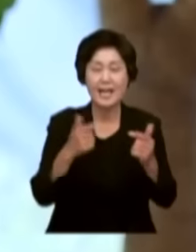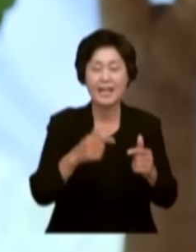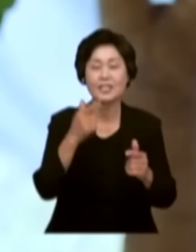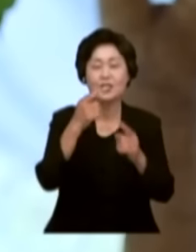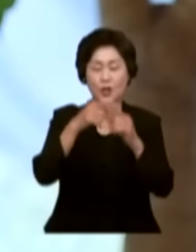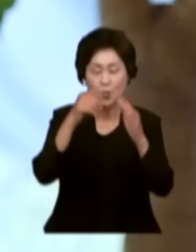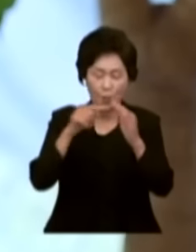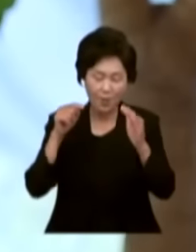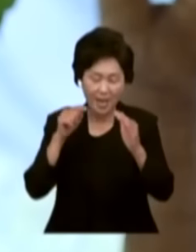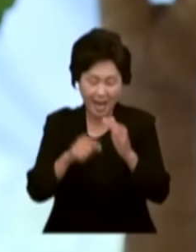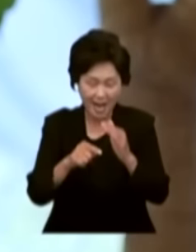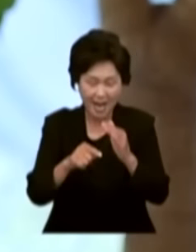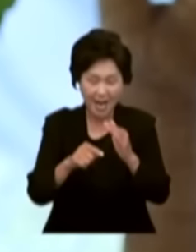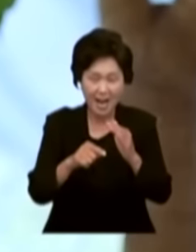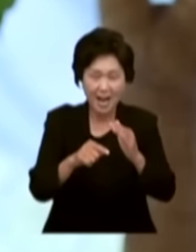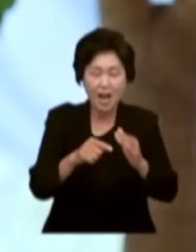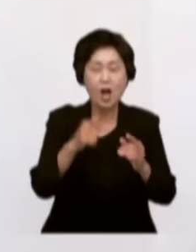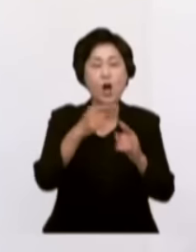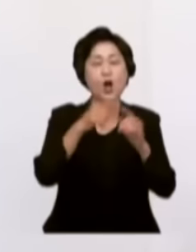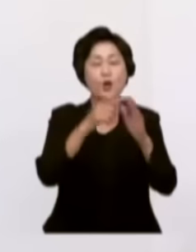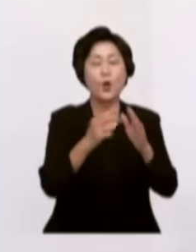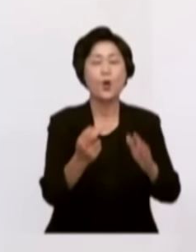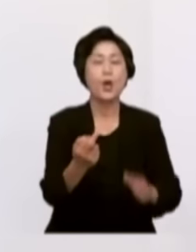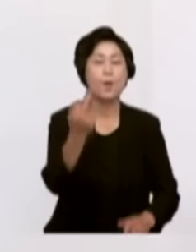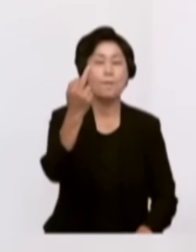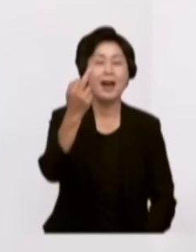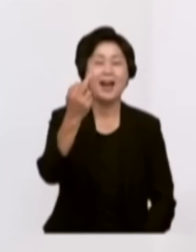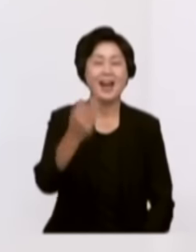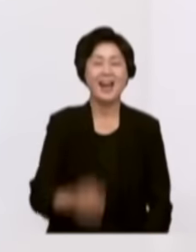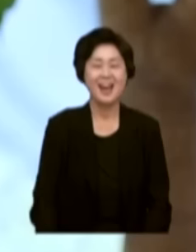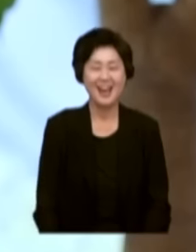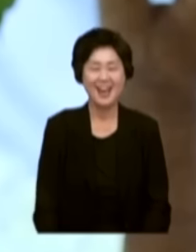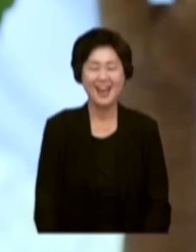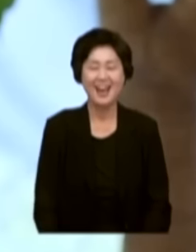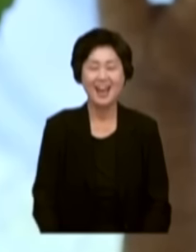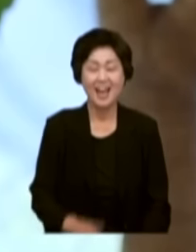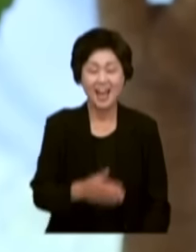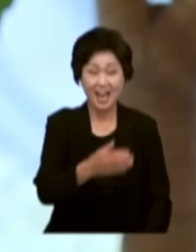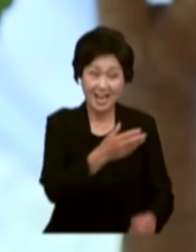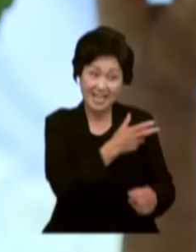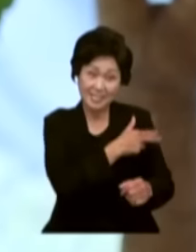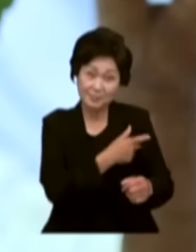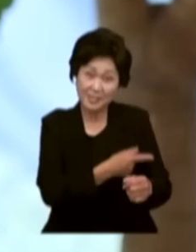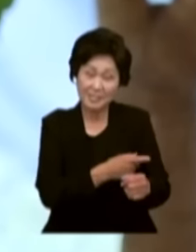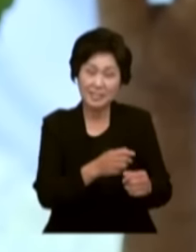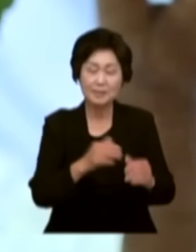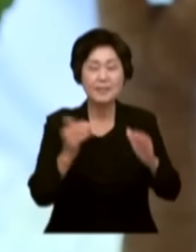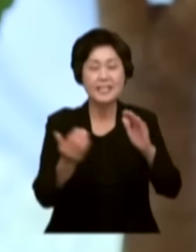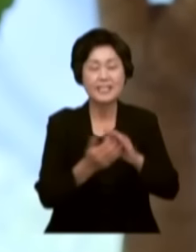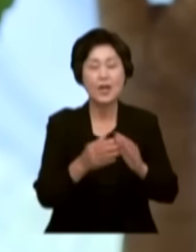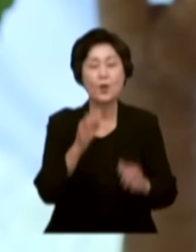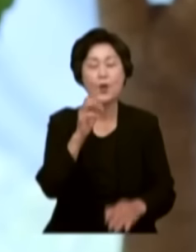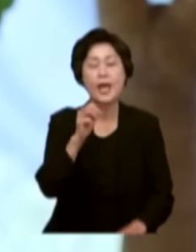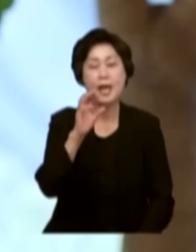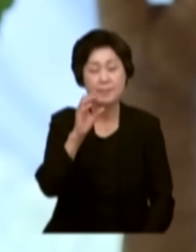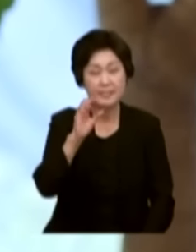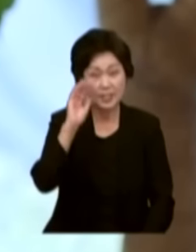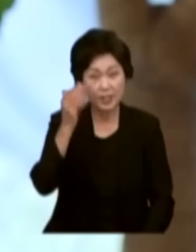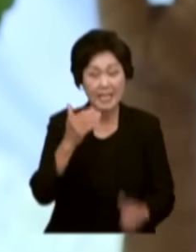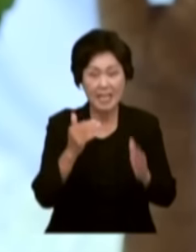교회로 달려가는 원조 교회 오빠세요. 조영구 집사님이 대한민국 최고의 MC가